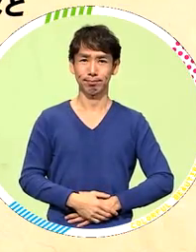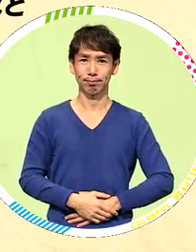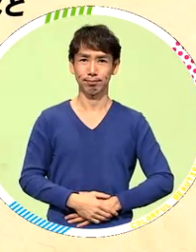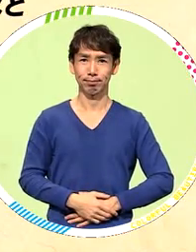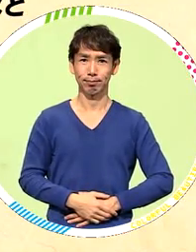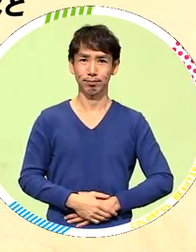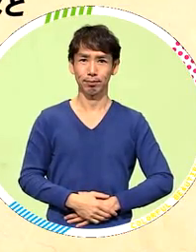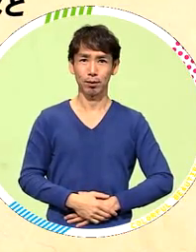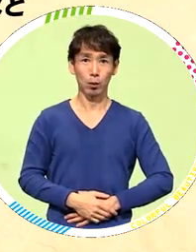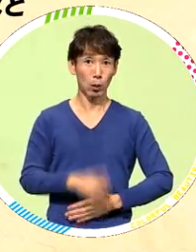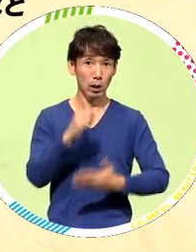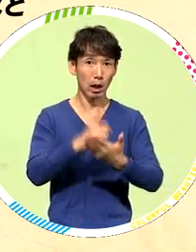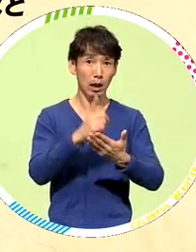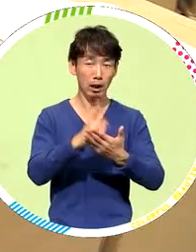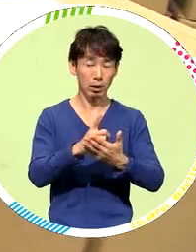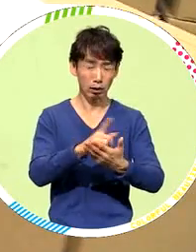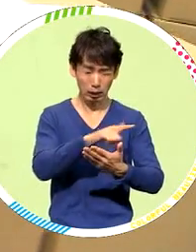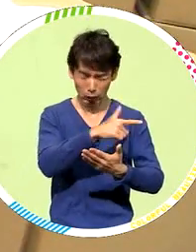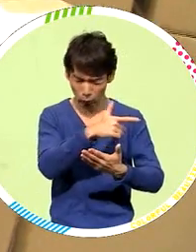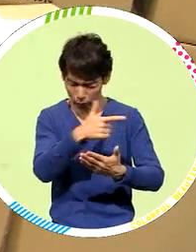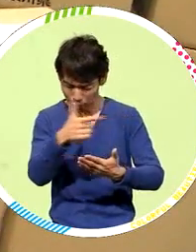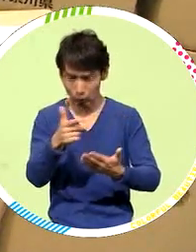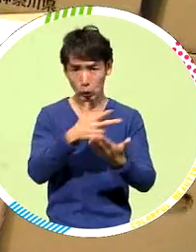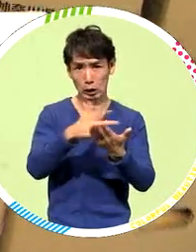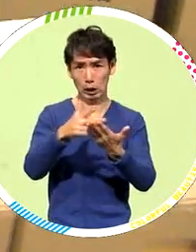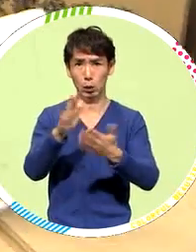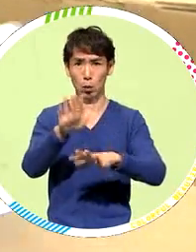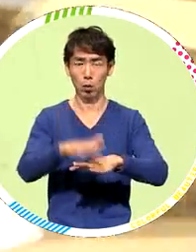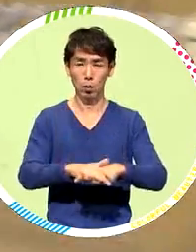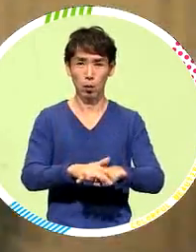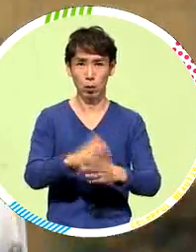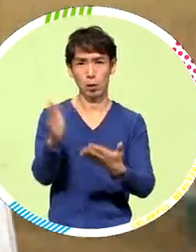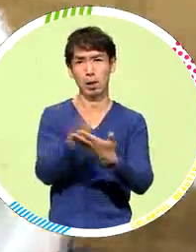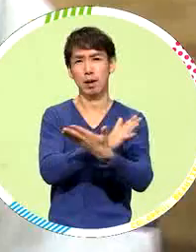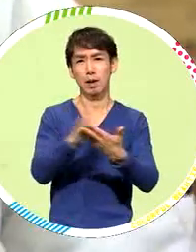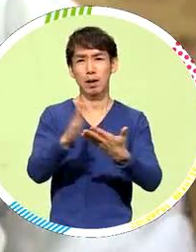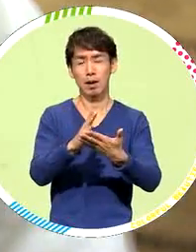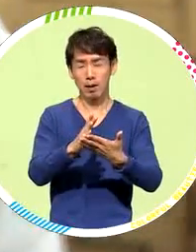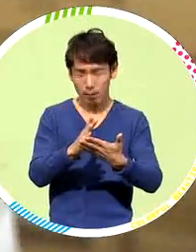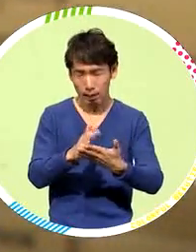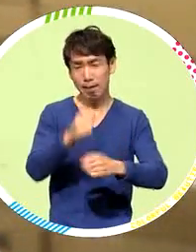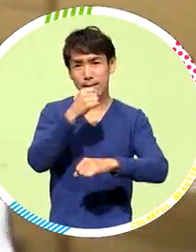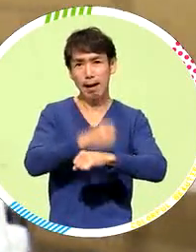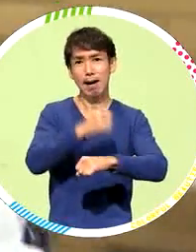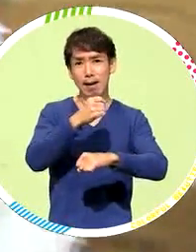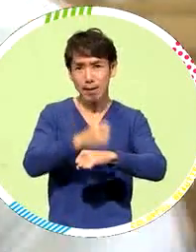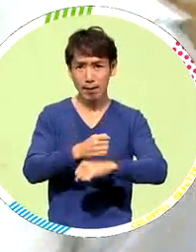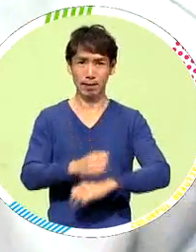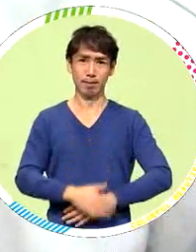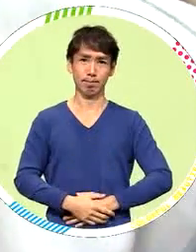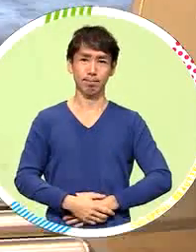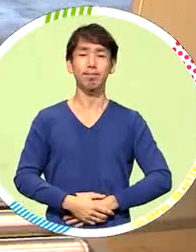それにしてもこれだけの膨大な文書の選別とあ地道な作業に頭が下がります